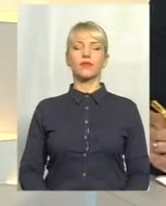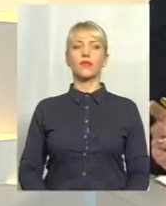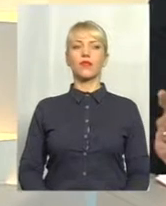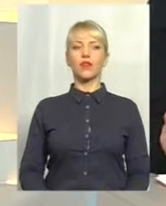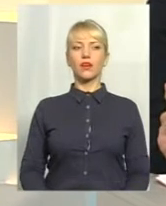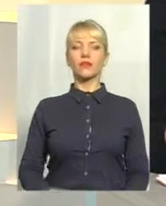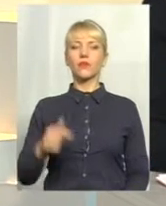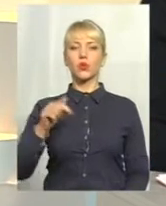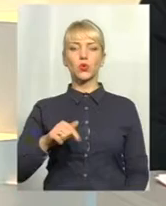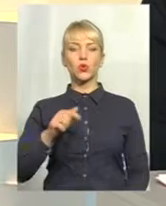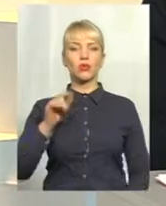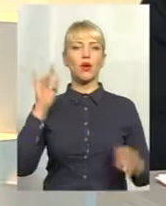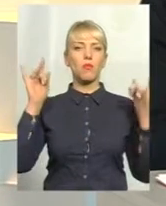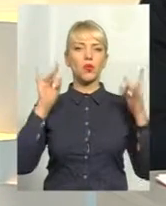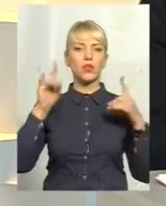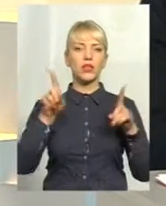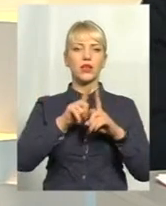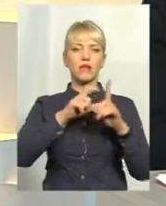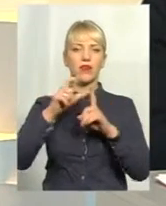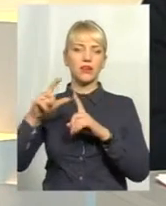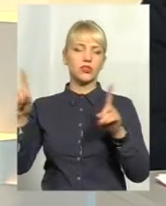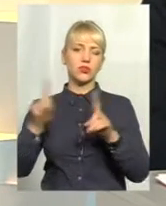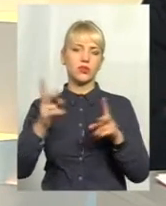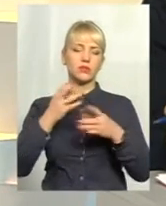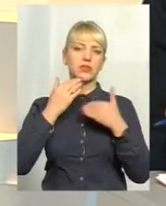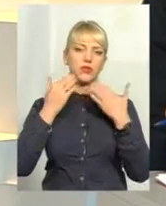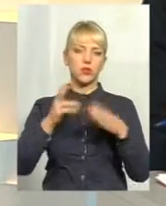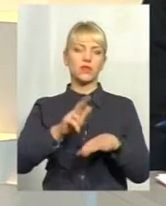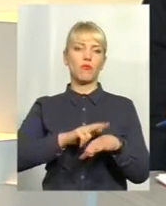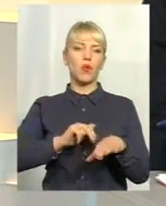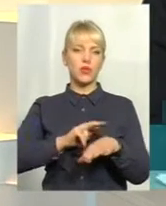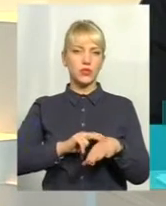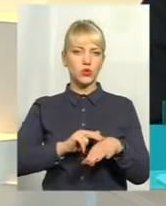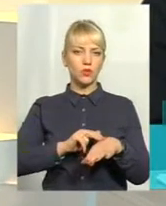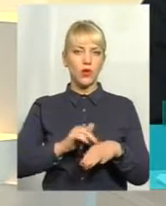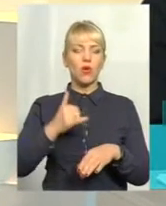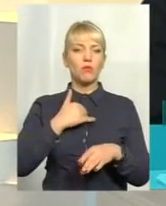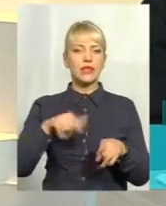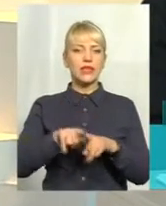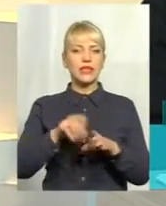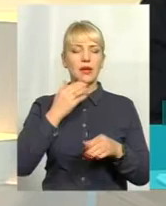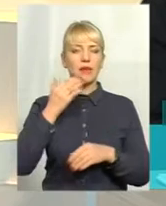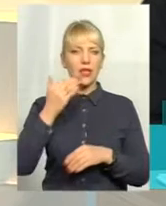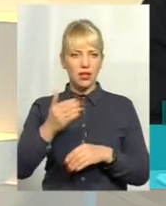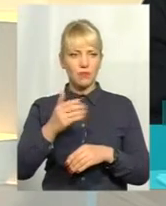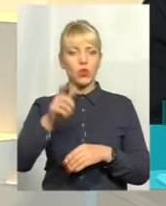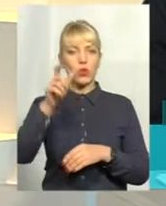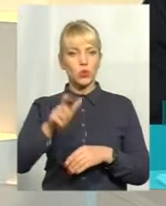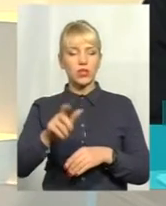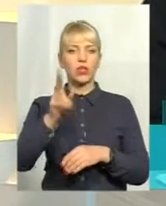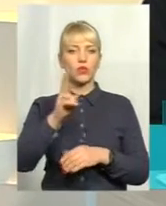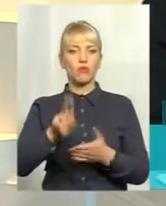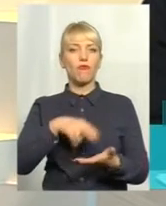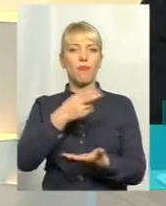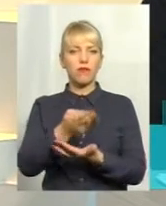Ось тут пролунала фраза, що потрібно звернутися в поліцію. От в мене таке запитання, от людина, яка